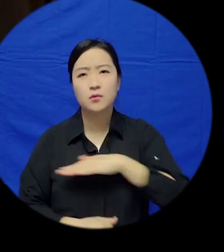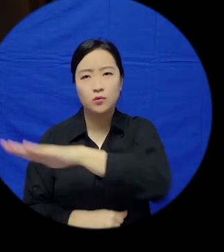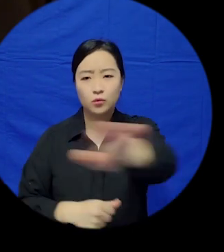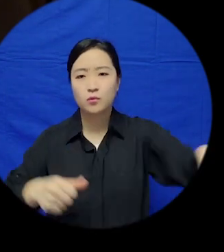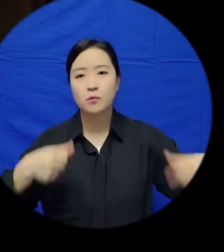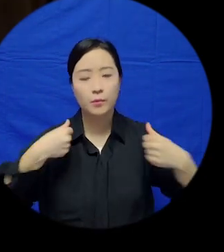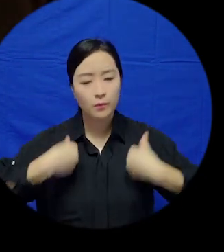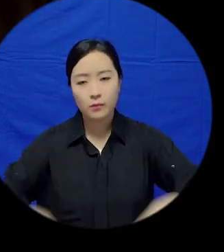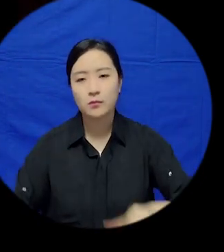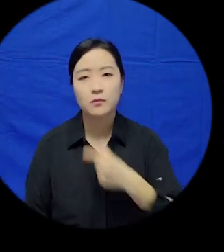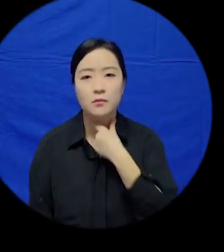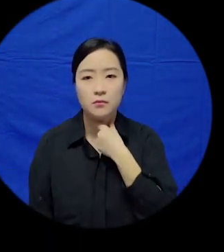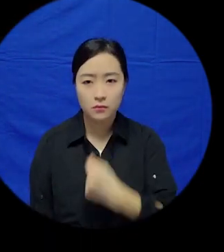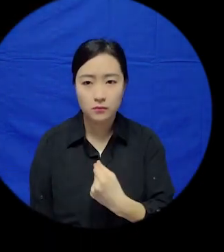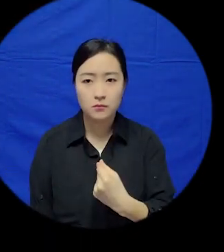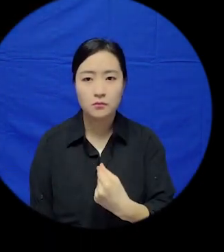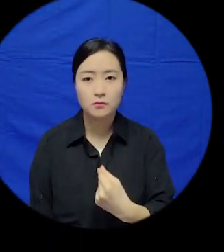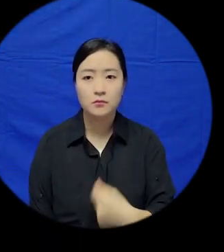만들었습니다.